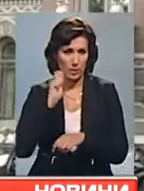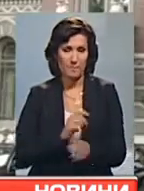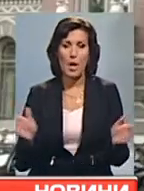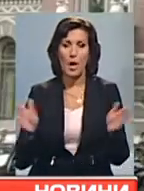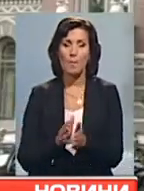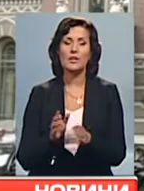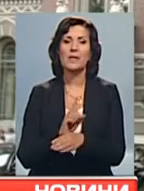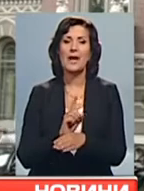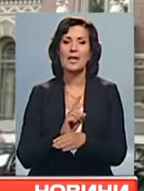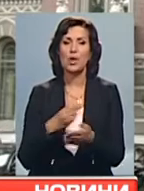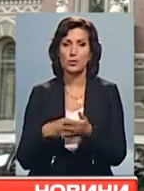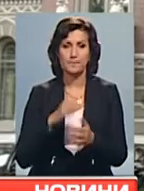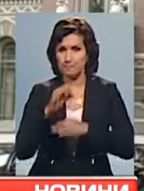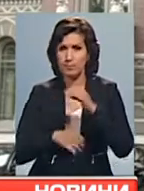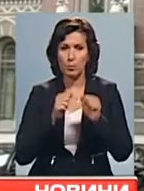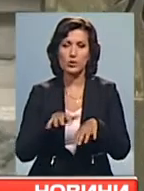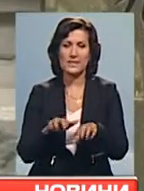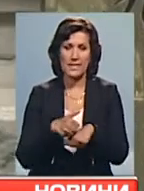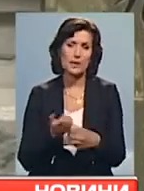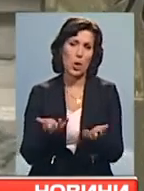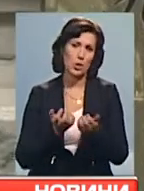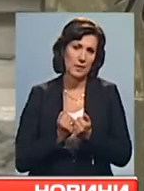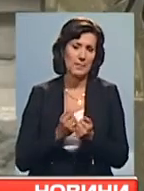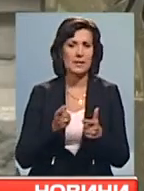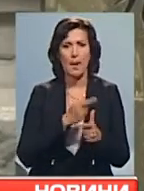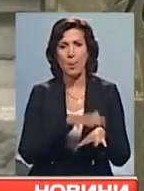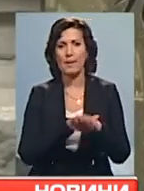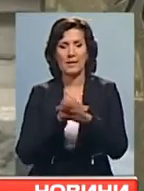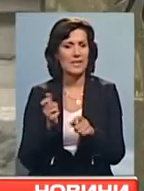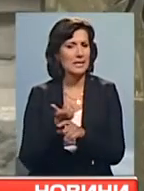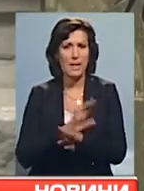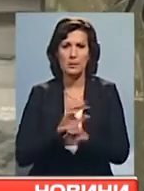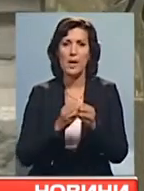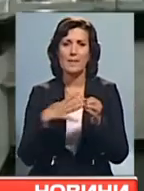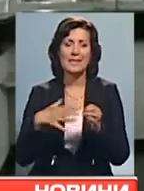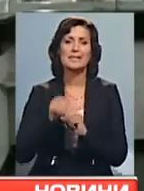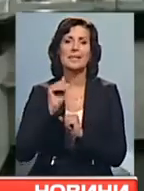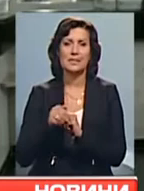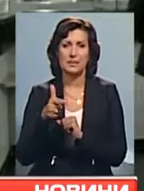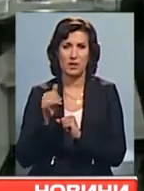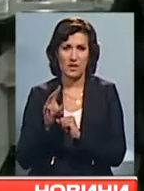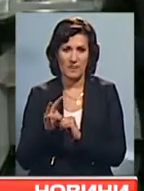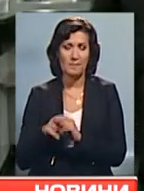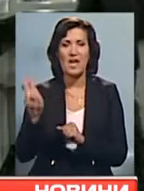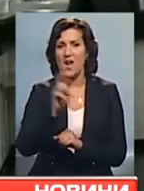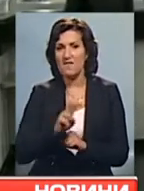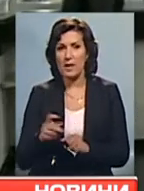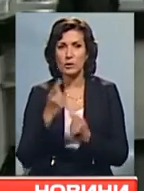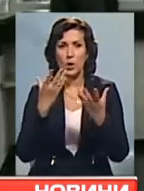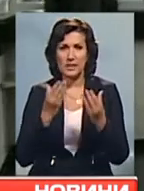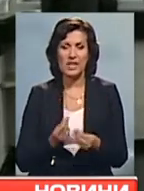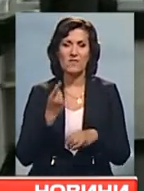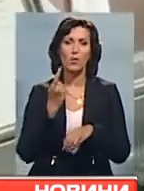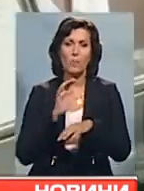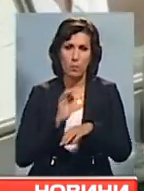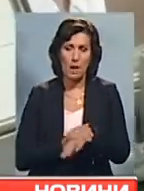регулятори суми операцій. За добу можна зняти, отримати або переказати не більше, ніж 15 тисяч гривень. Валюти за один день в